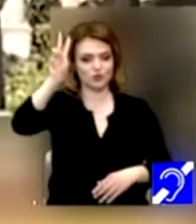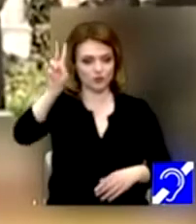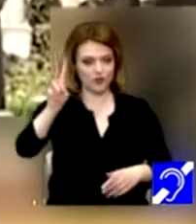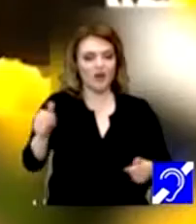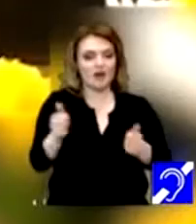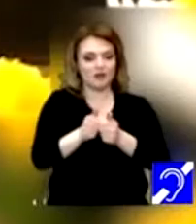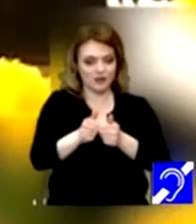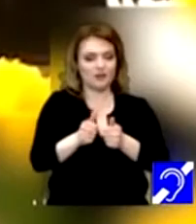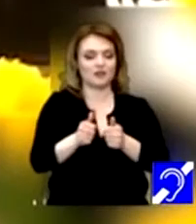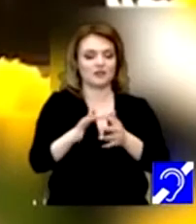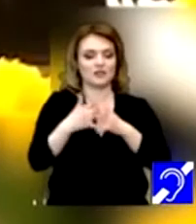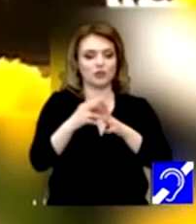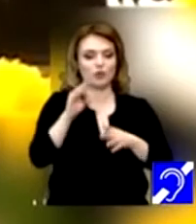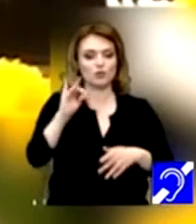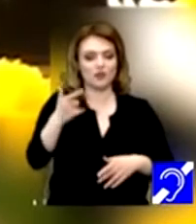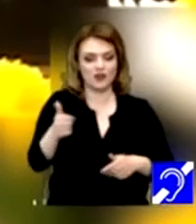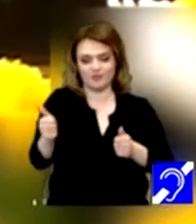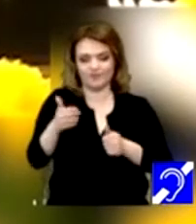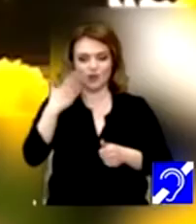localității Coșereni din România.